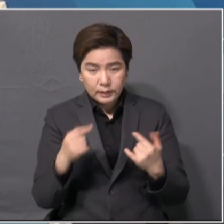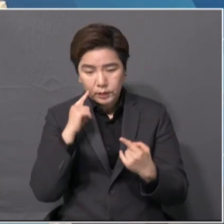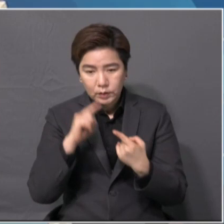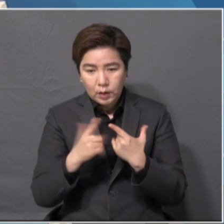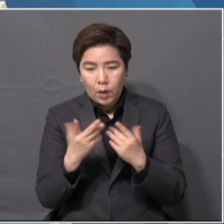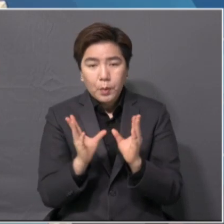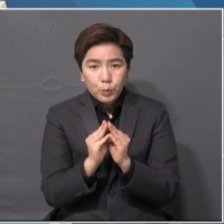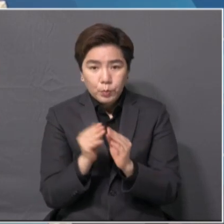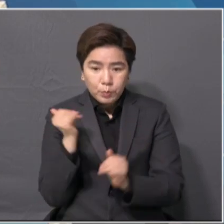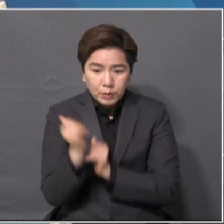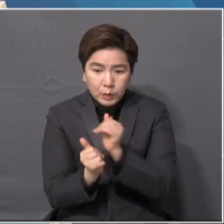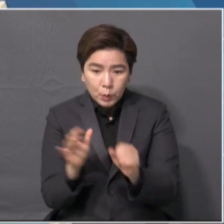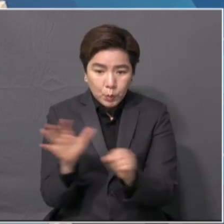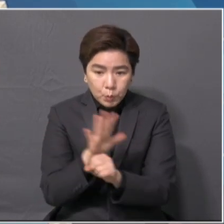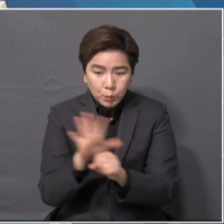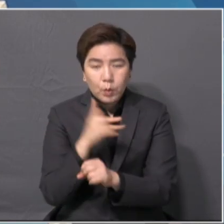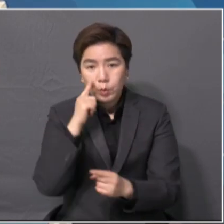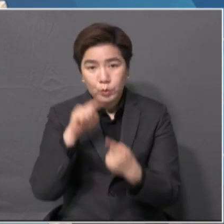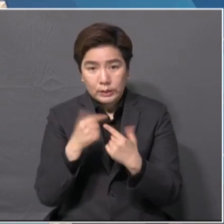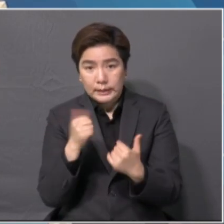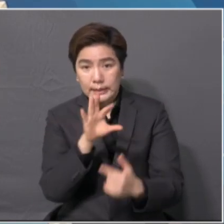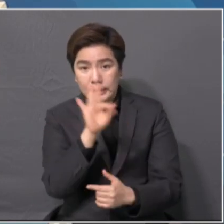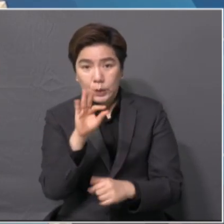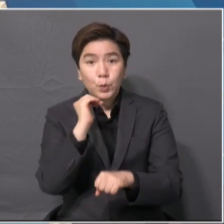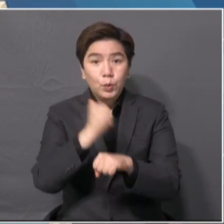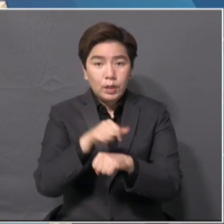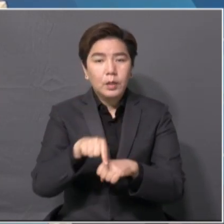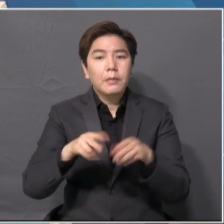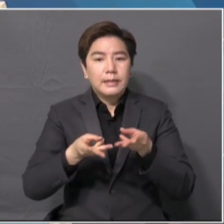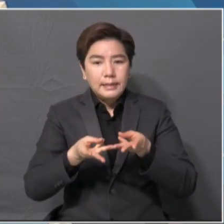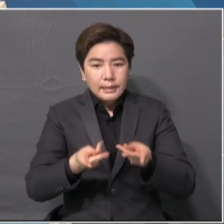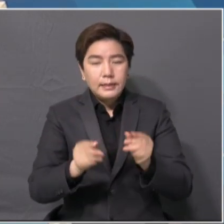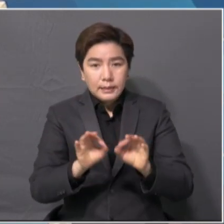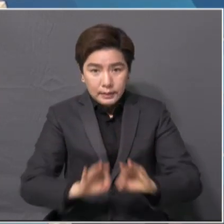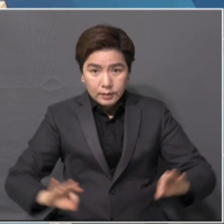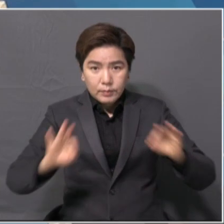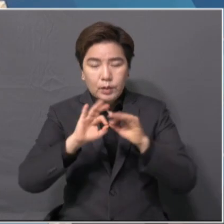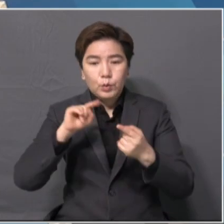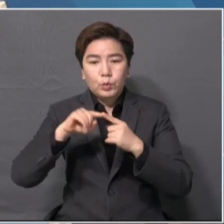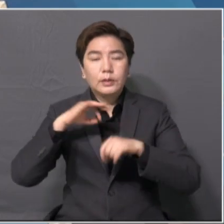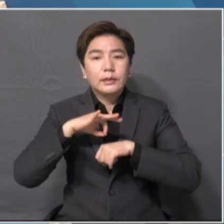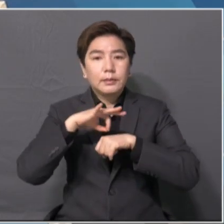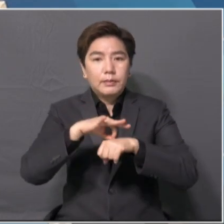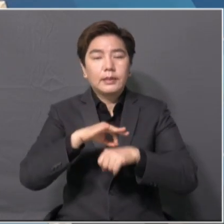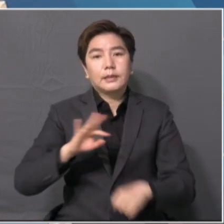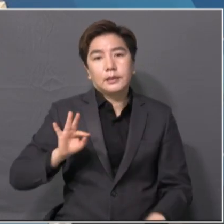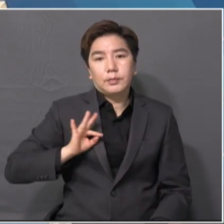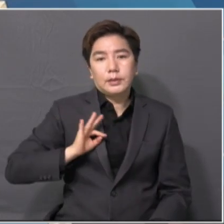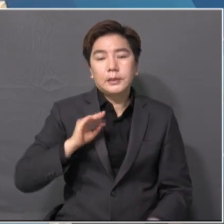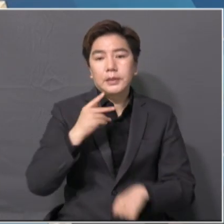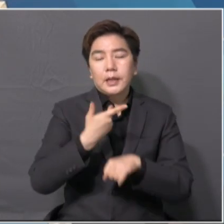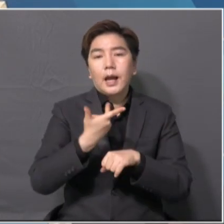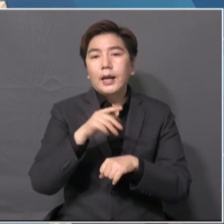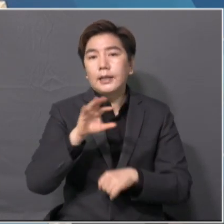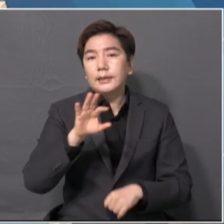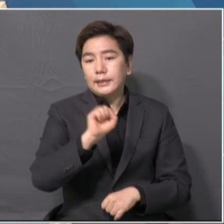องข้อขององค์ประชุมทจะกำหนดองคประชุมเลือกหัวหน้าพักถือเป็สารถสำคัญก็คือตำแ่งสมาชิคสภาผู้แนรัศด